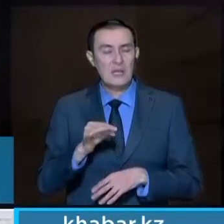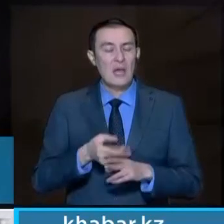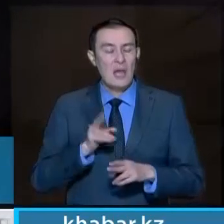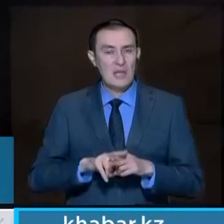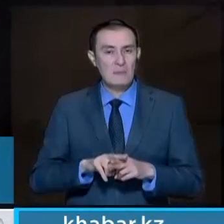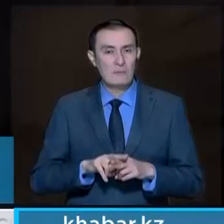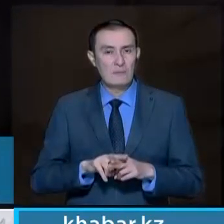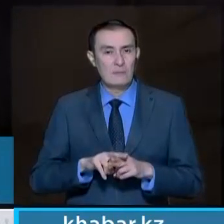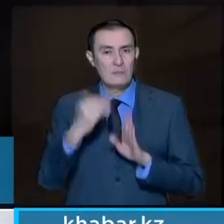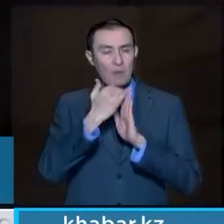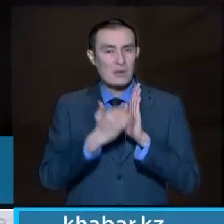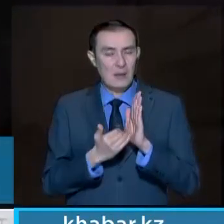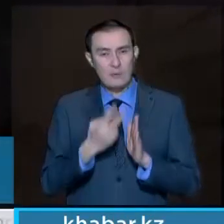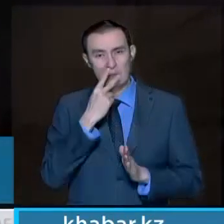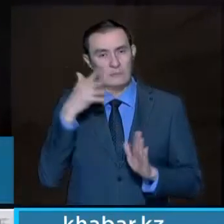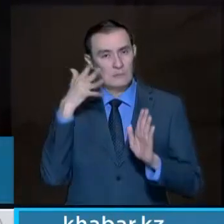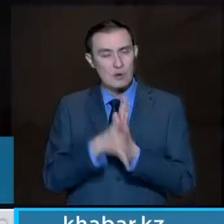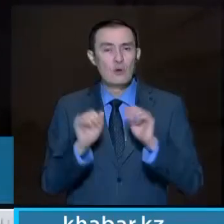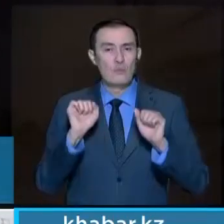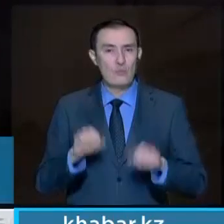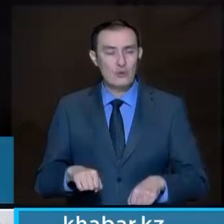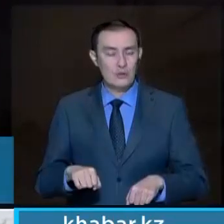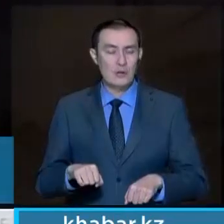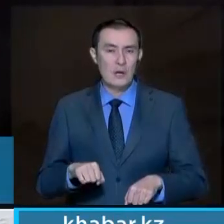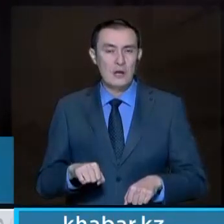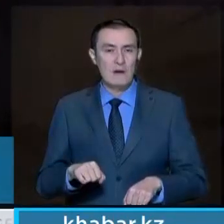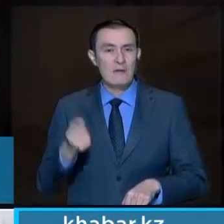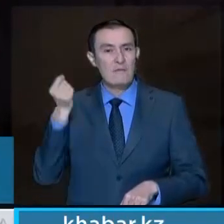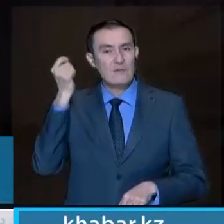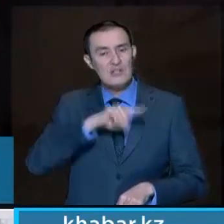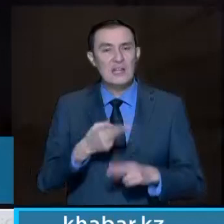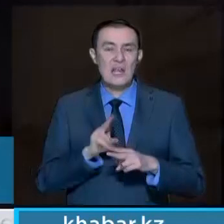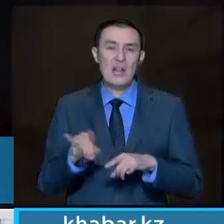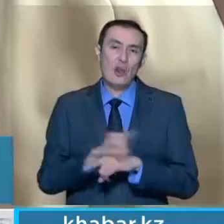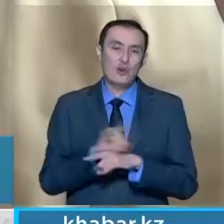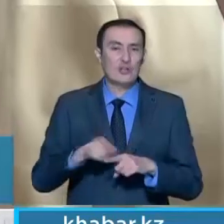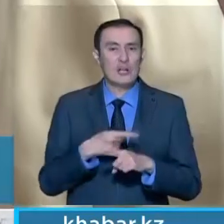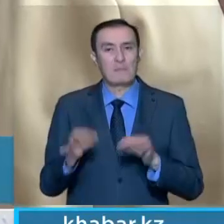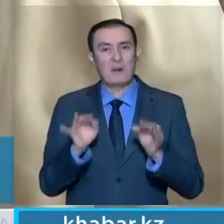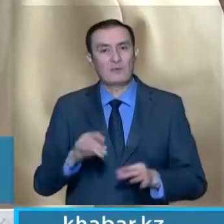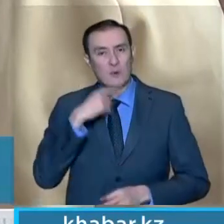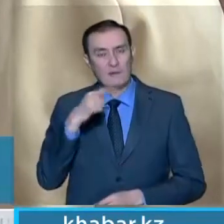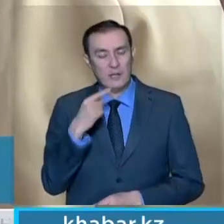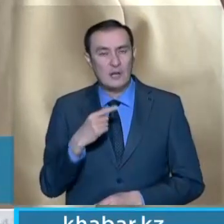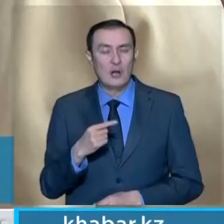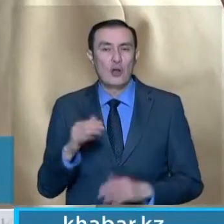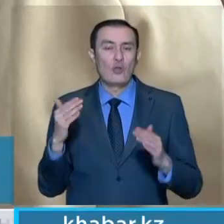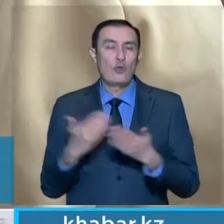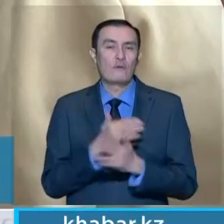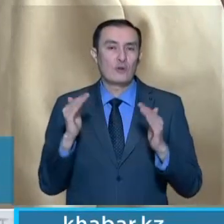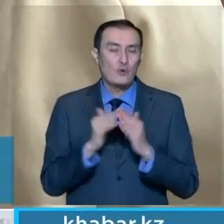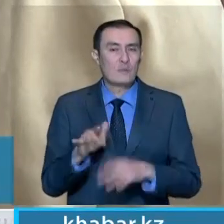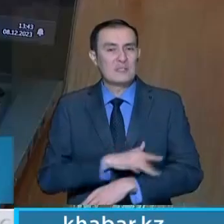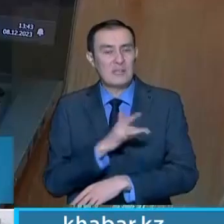этим критериям он может вычислять, ложь это или правда. Умный дом, креативные сервисы